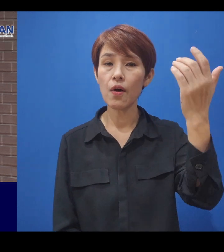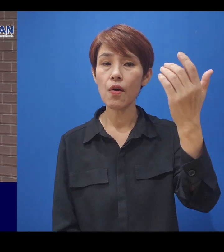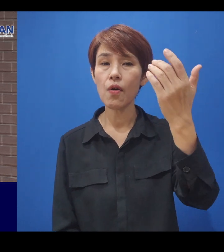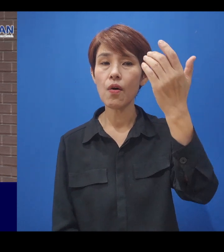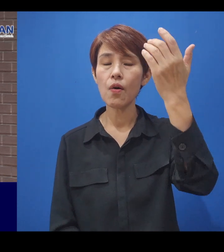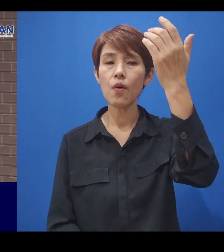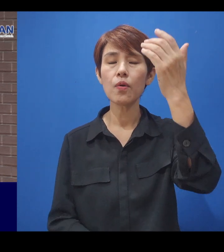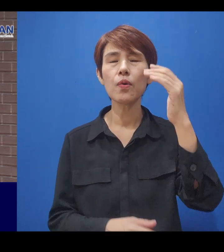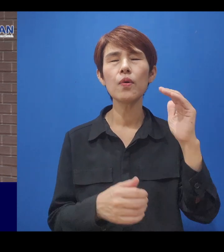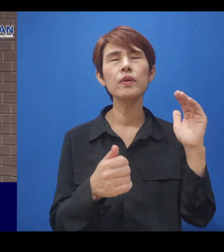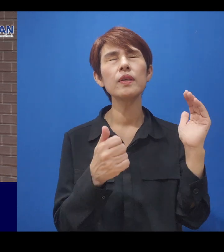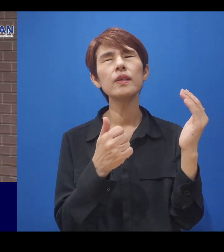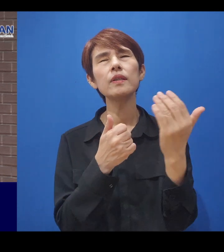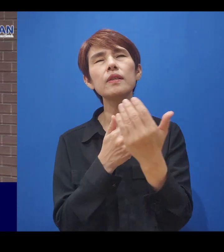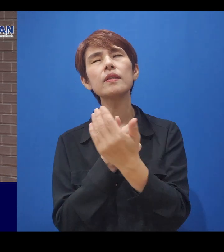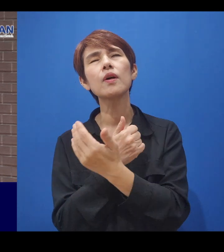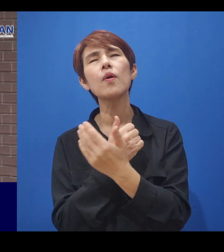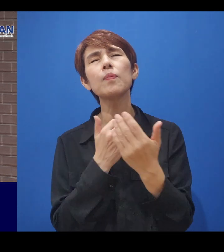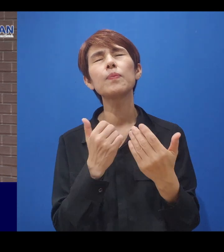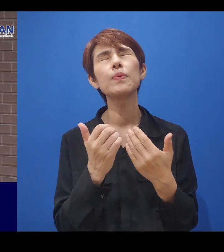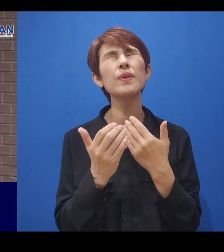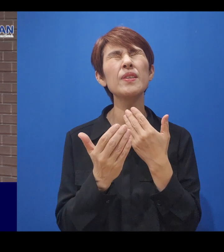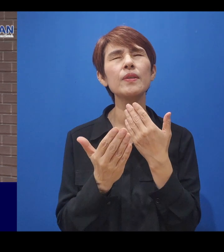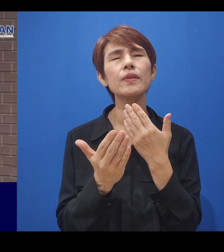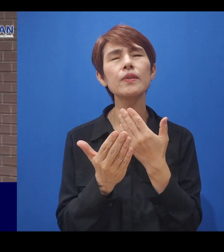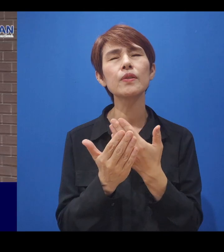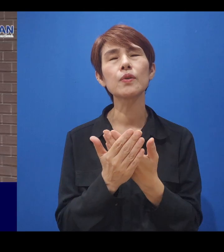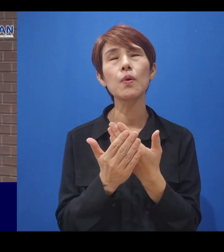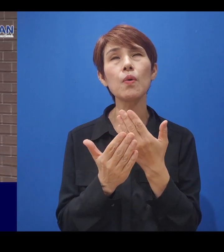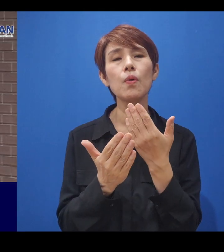내 영혼을